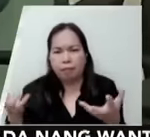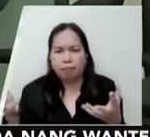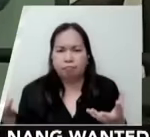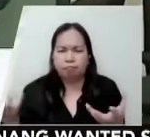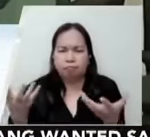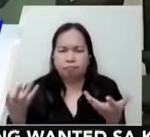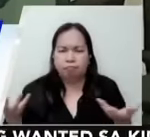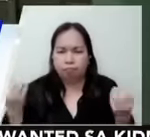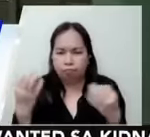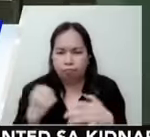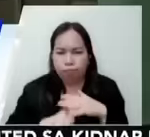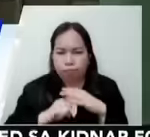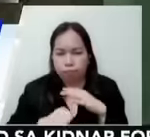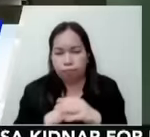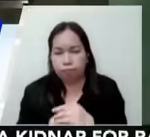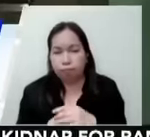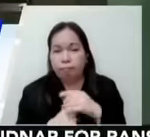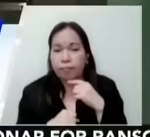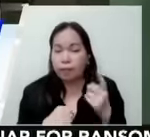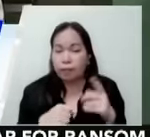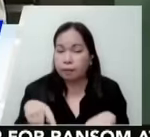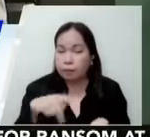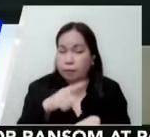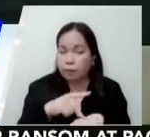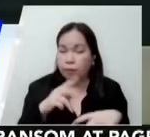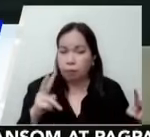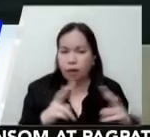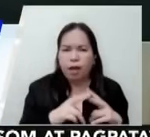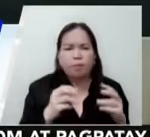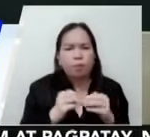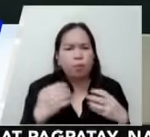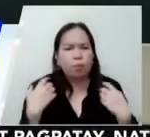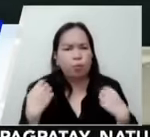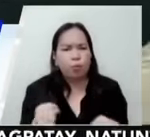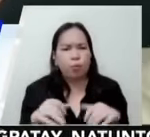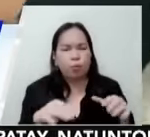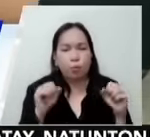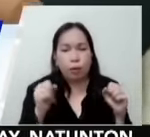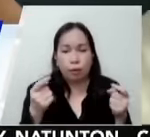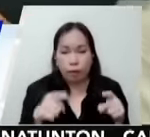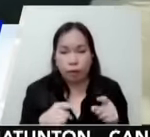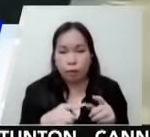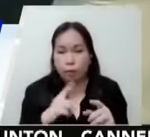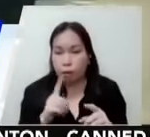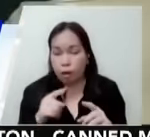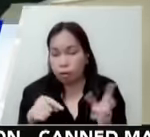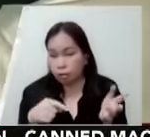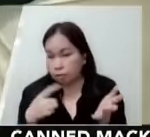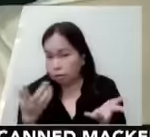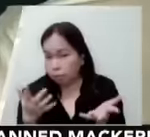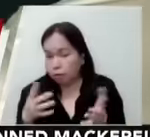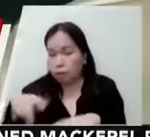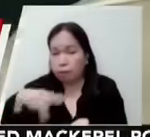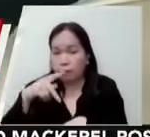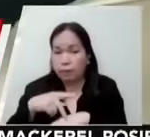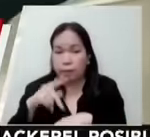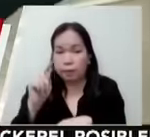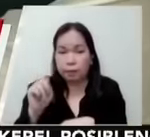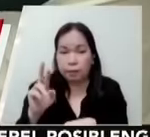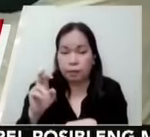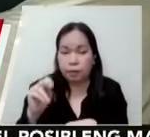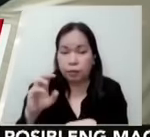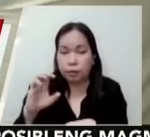mas malalakas na lindol daw na pwedeng mangyari sa Pilipinas. For example, the Philippine Trench here in Samar, it's capable